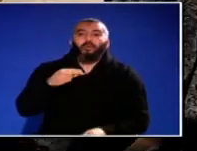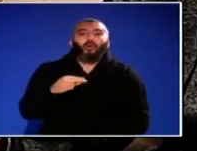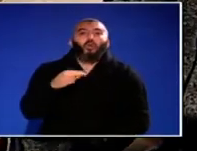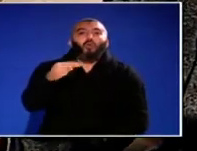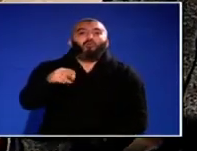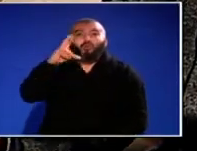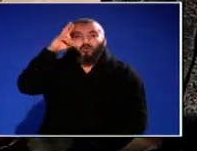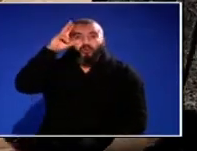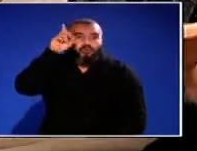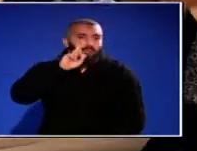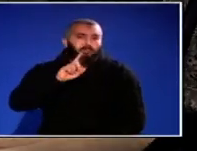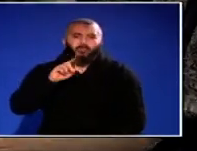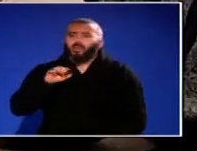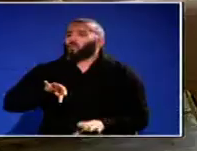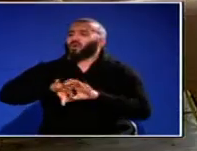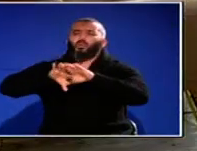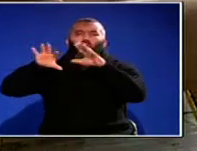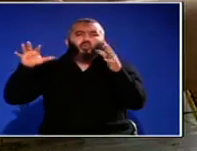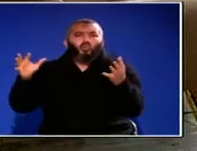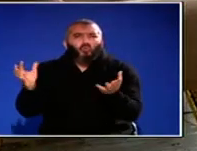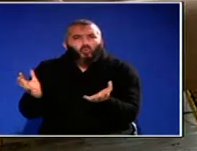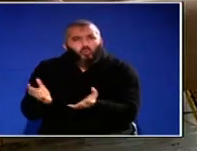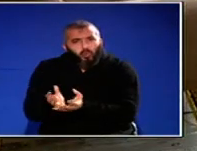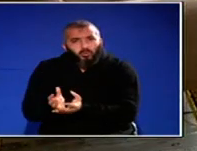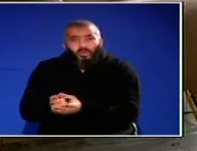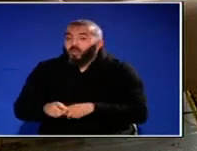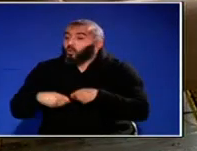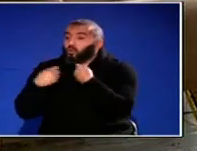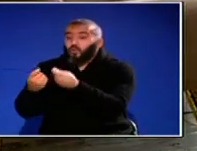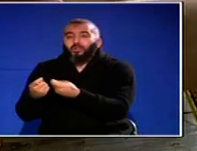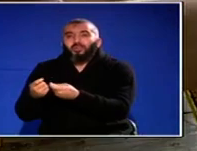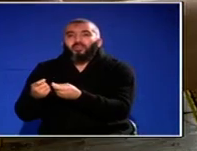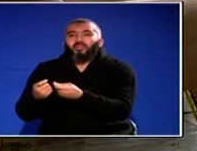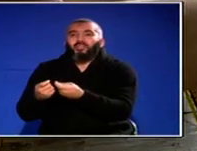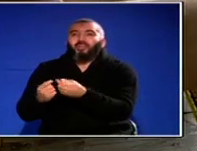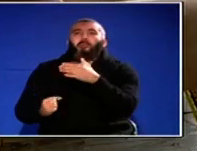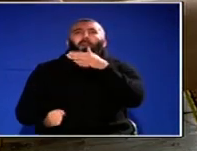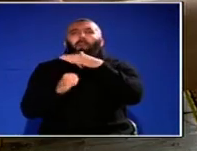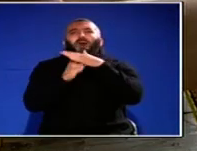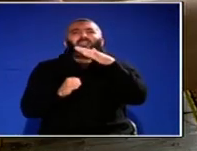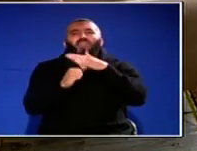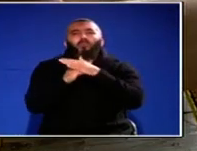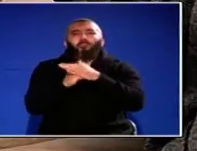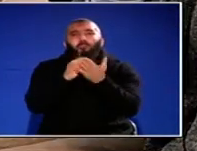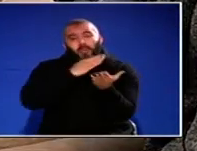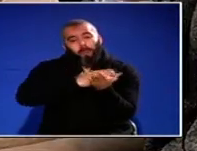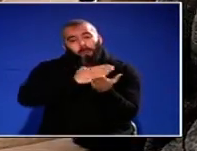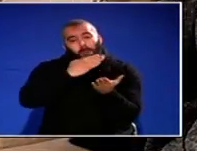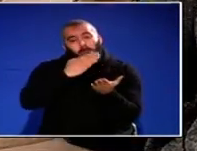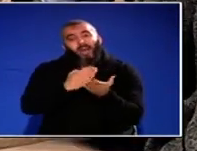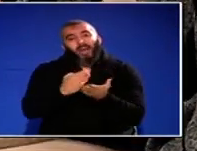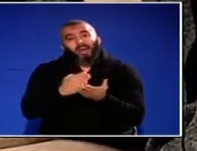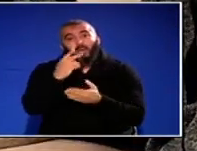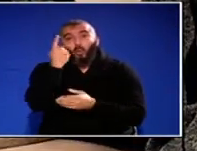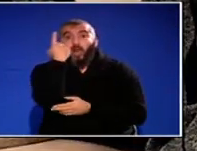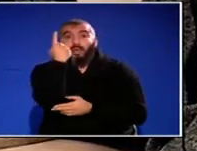الثلث. المجموع كامل ما يخرجش عن الثلث، يعني بمعنى لكأنما جداتهم هذه عندها 200 مليون او 100 مليون،